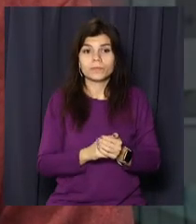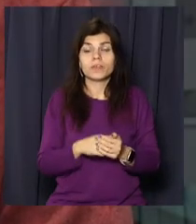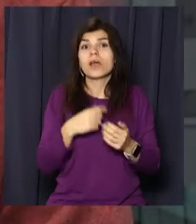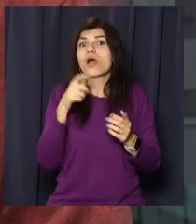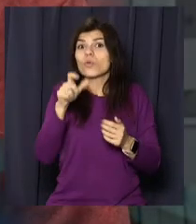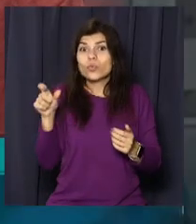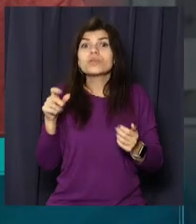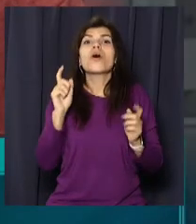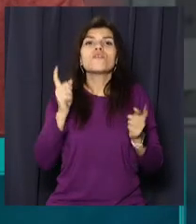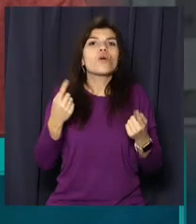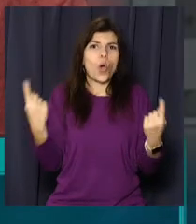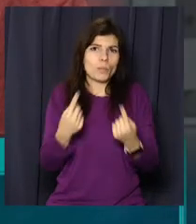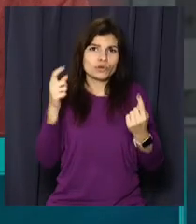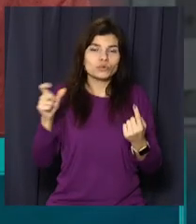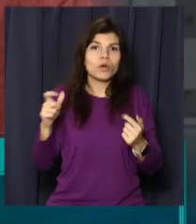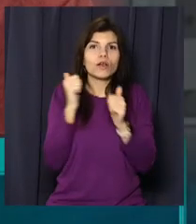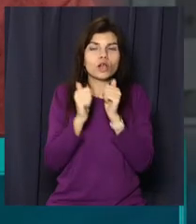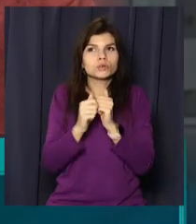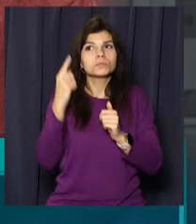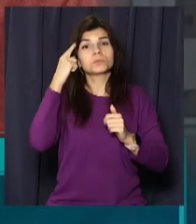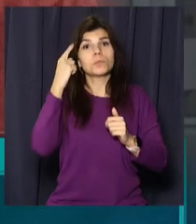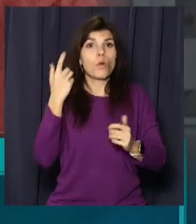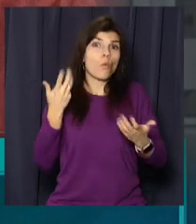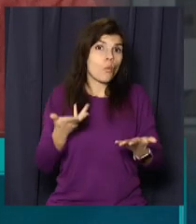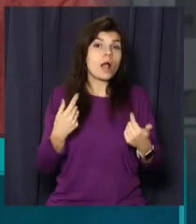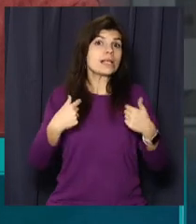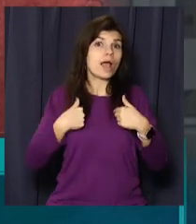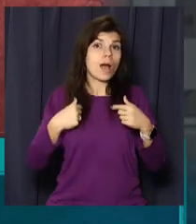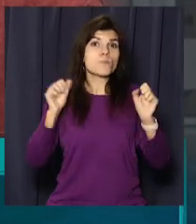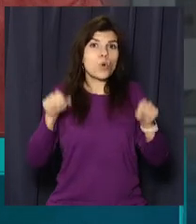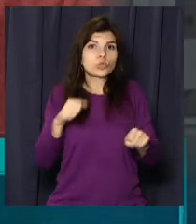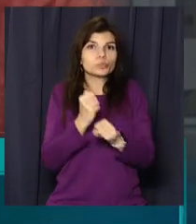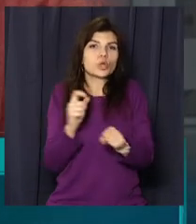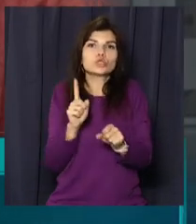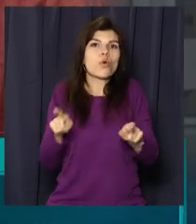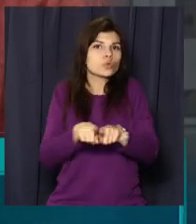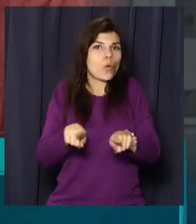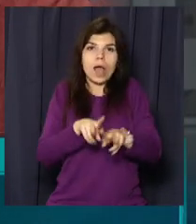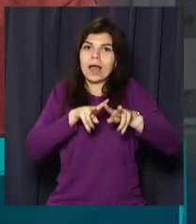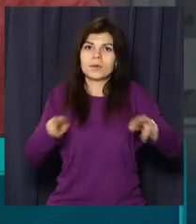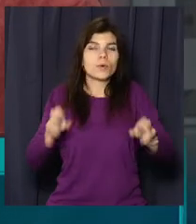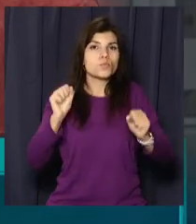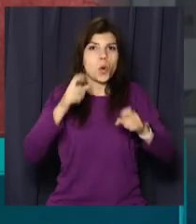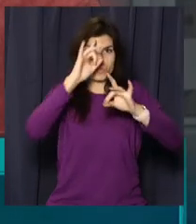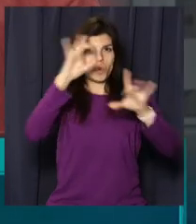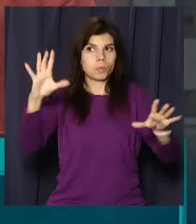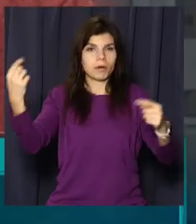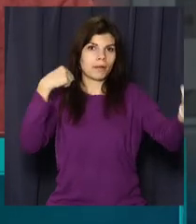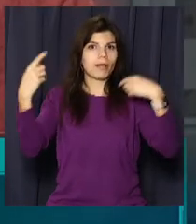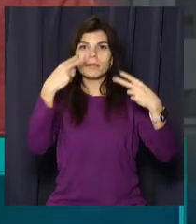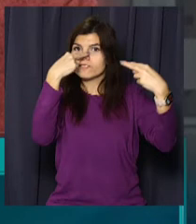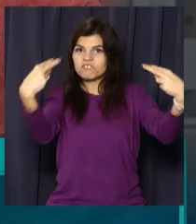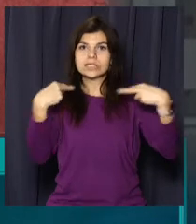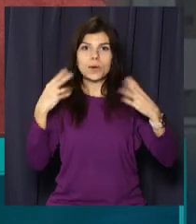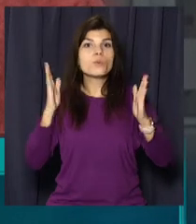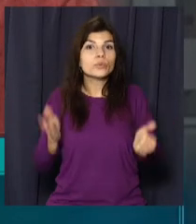звичайні люди. Тобто в кожного виникає думка, що я можу зробити щось таке ж саме, мати популярність, увагу,